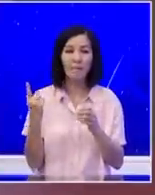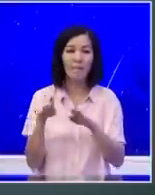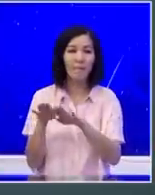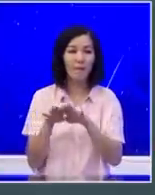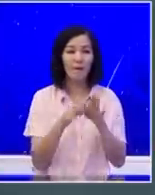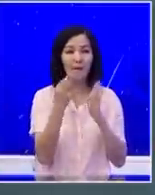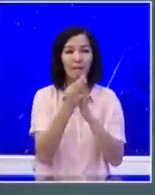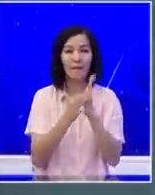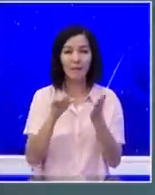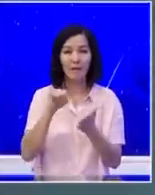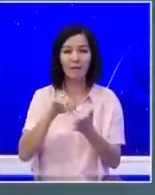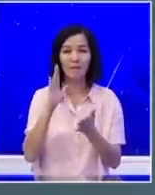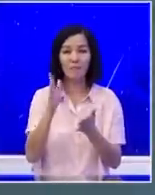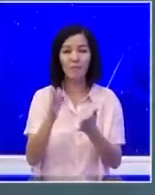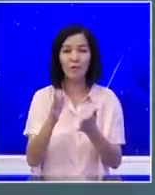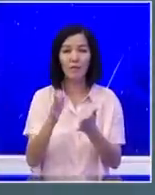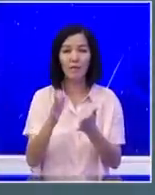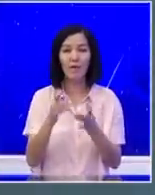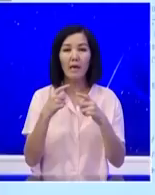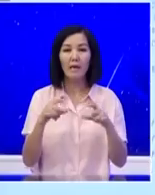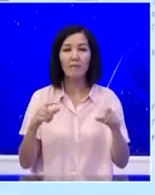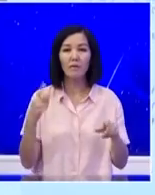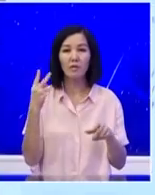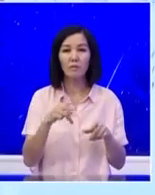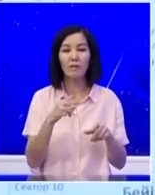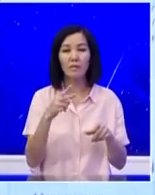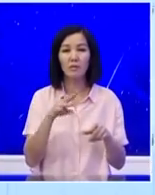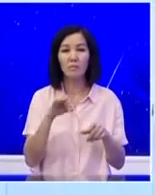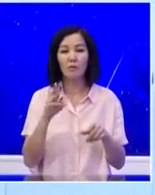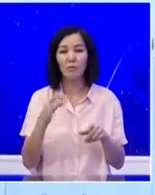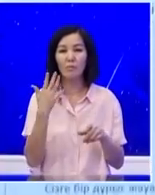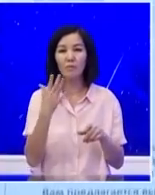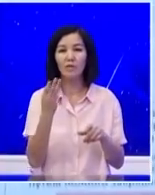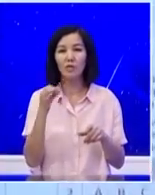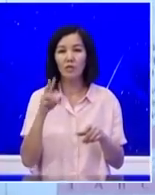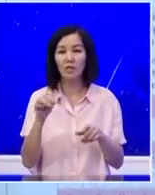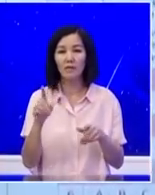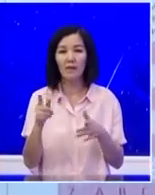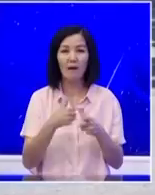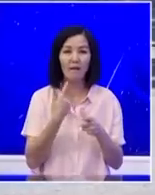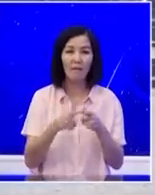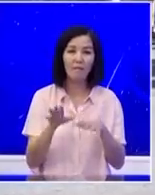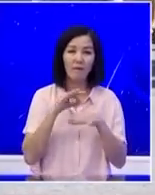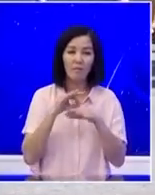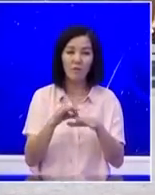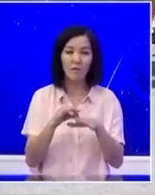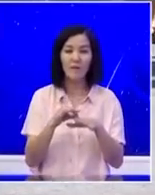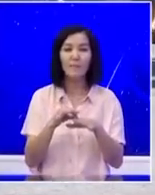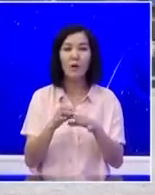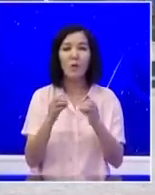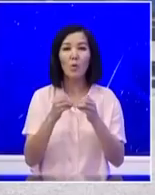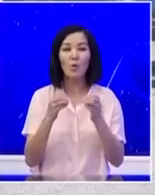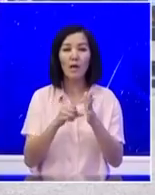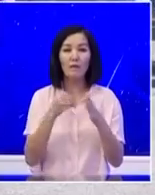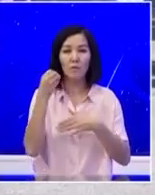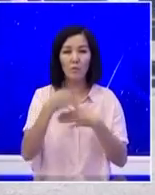ұсыныс білдірген. Жалпы түлектерге сынақ емтиханы 20 маусым мен 5 шілде аралығында өтеді. Облыста ОБТ тапсыратын 16 орталық бар.